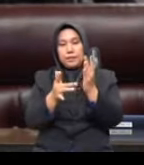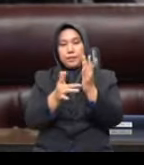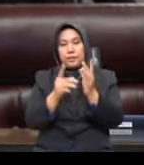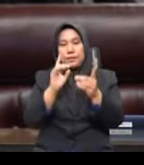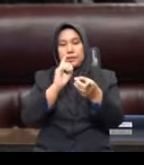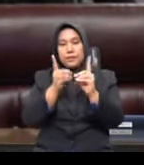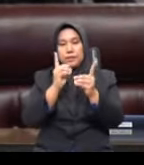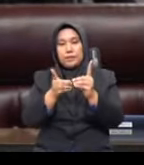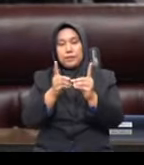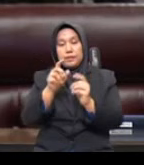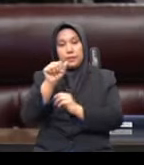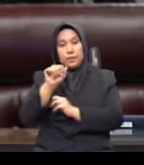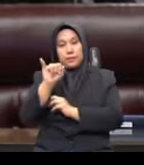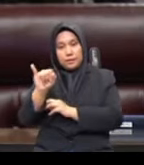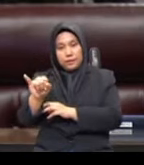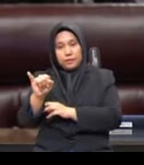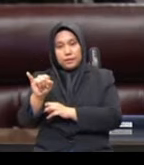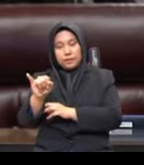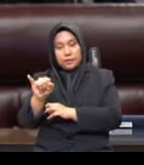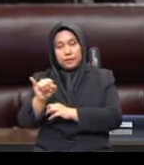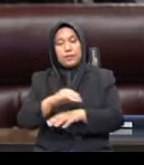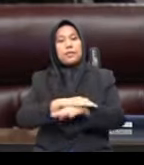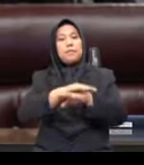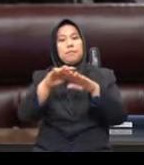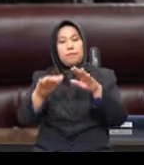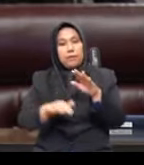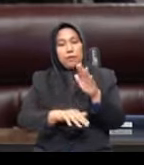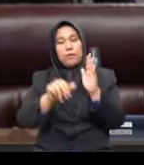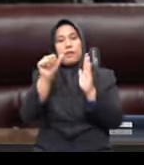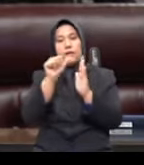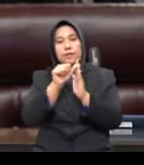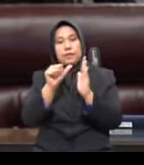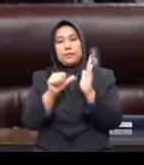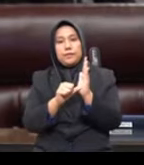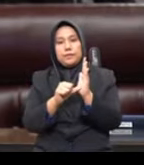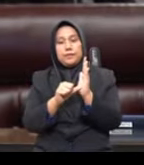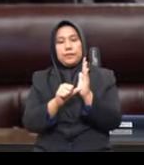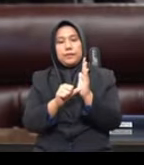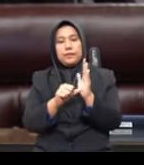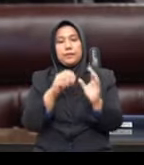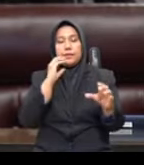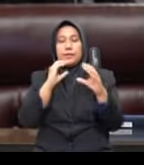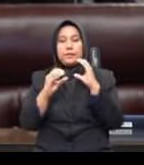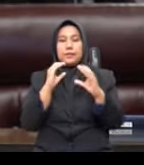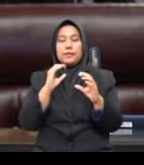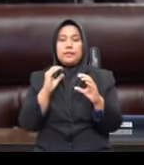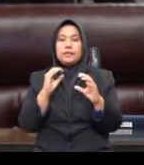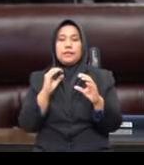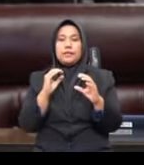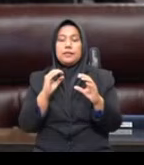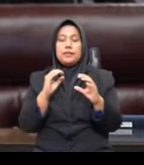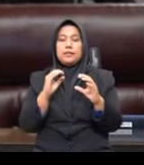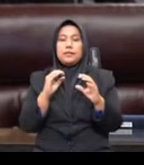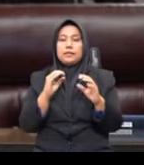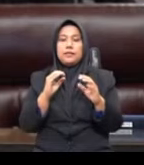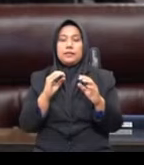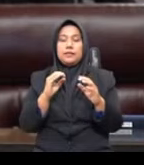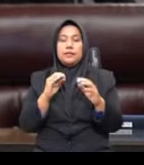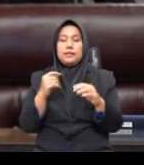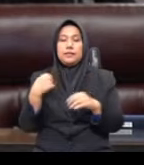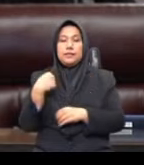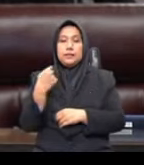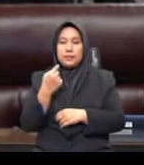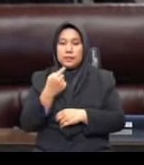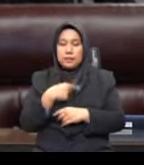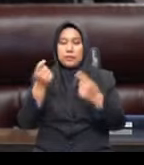digital seper a Mas seper asi Dan inilah antaranya untuk